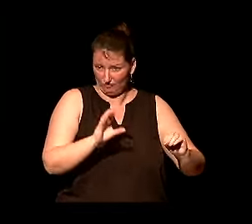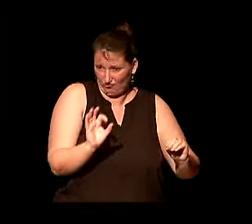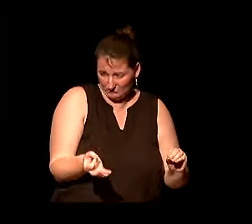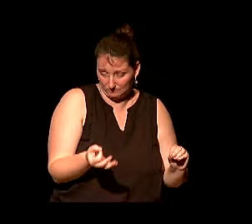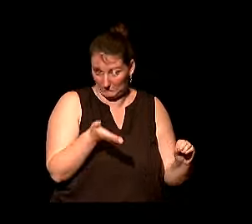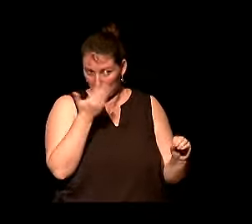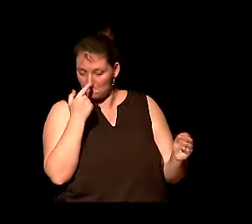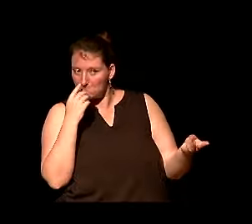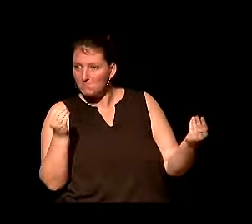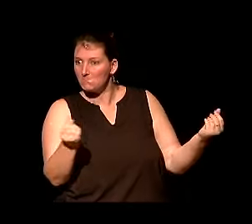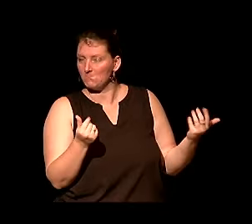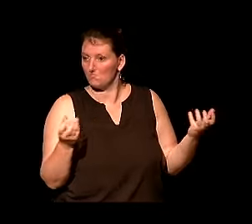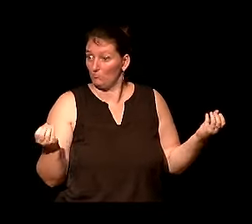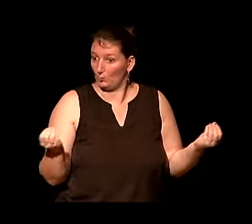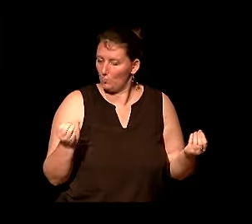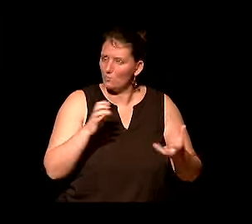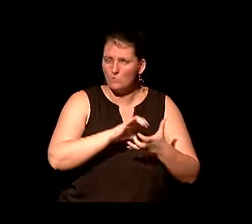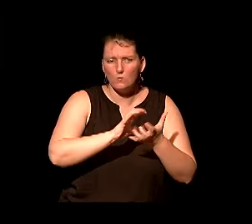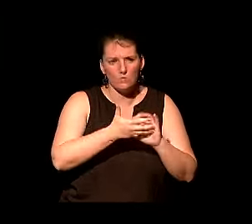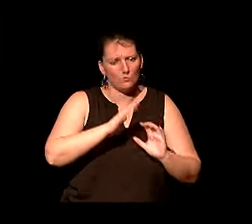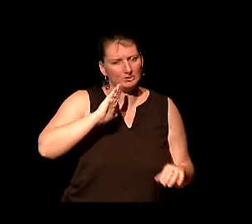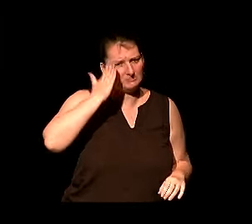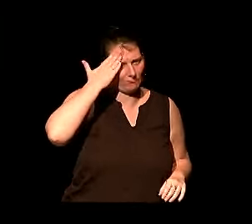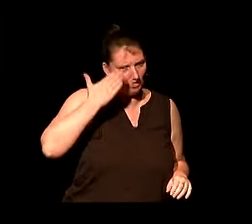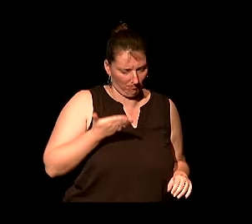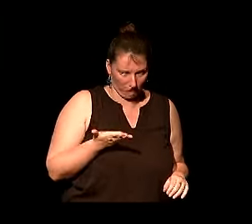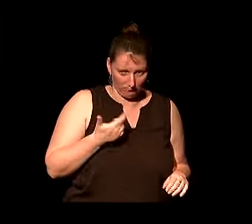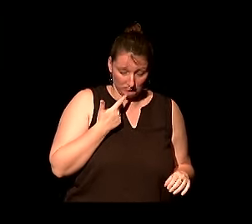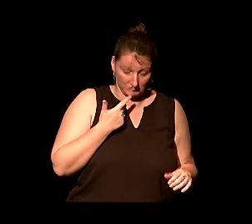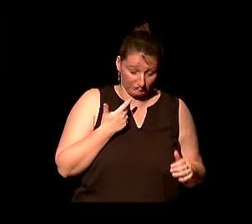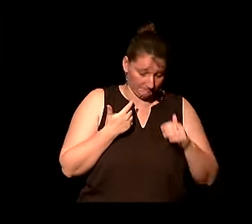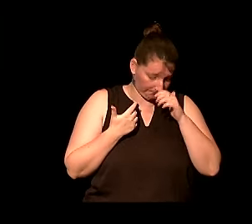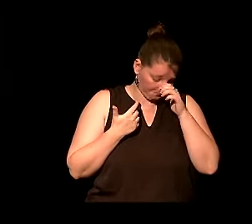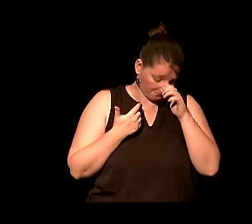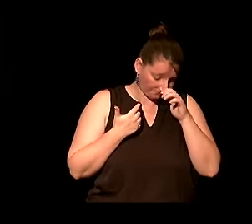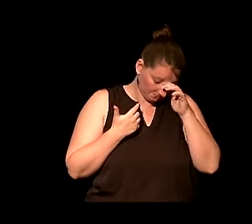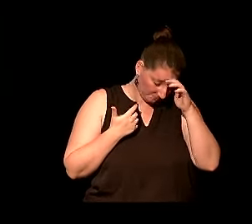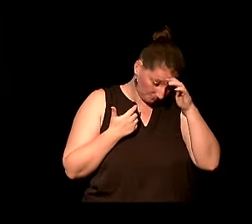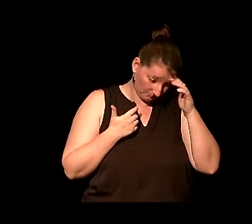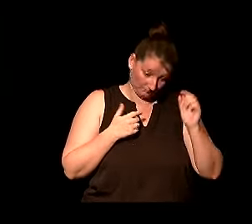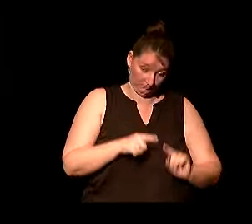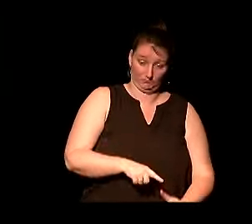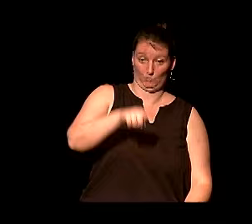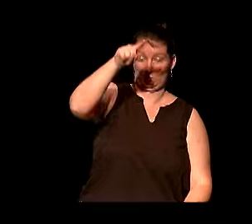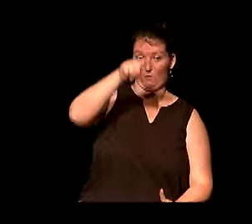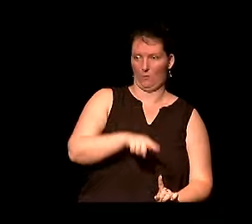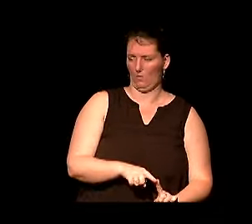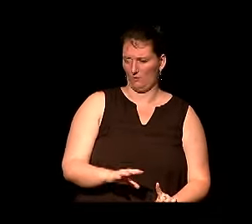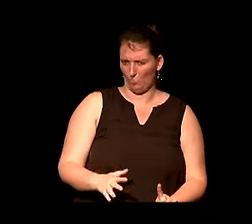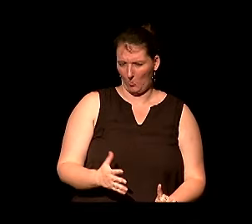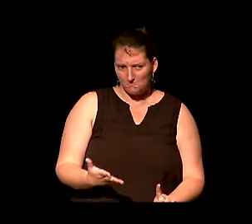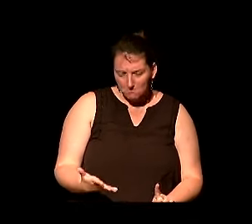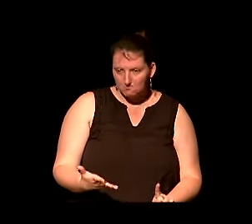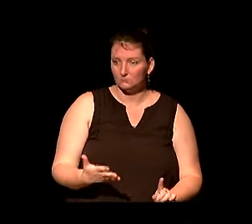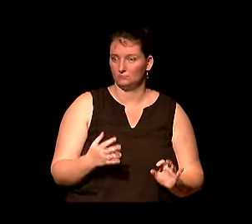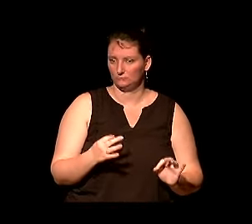du mal à avoir en même temps une notion de la hauteur, alors qu'on a